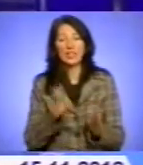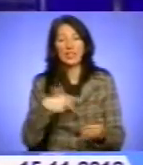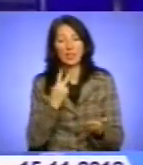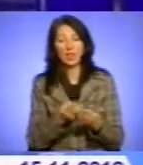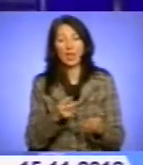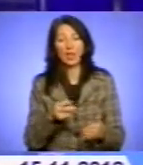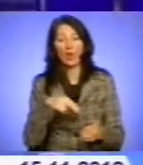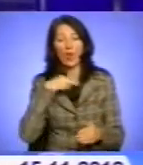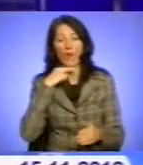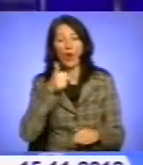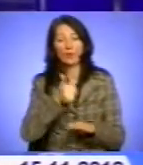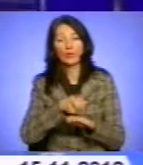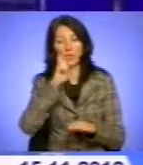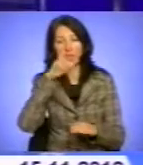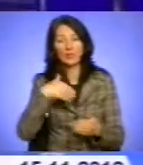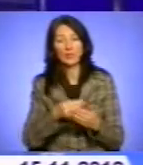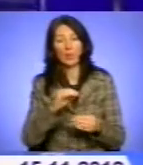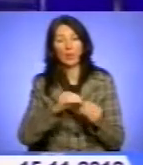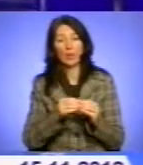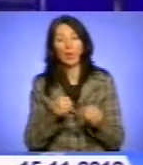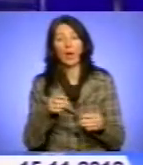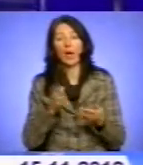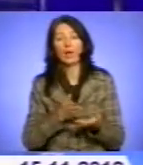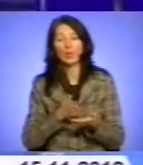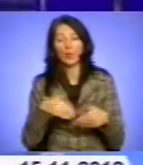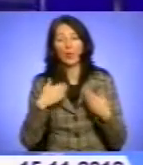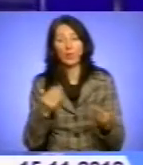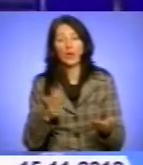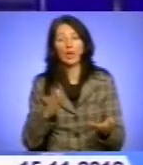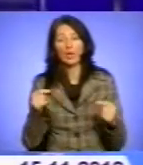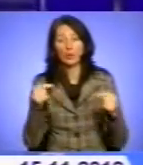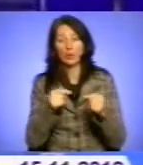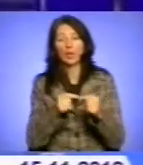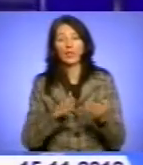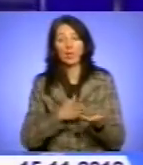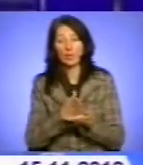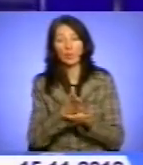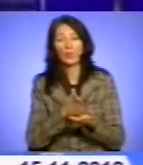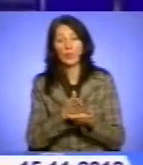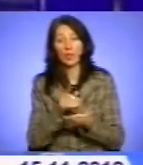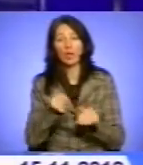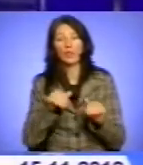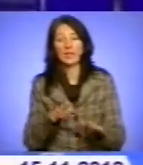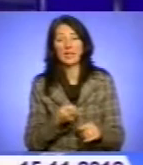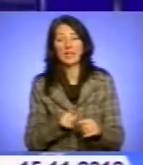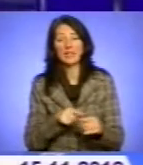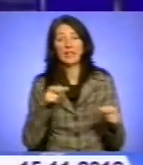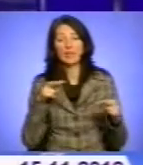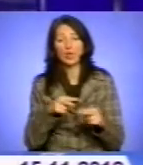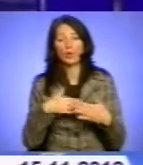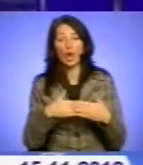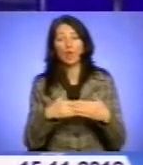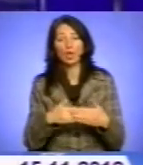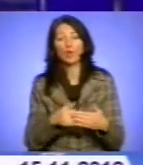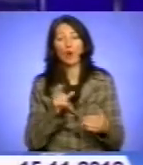й пропонували конкретні напрями і перспективи їх вирішення. Це, на думку голови держави, свідчить про активну громадянську позицію сучасної